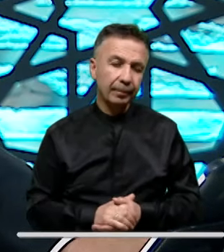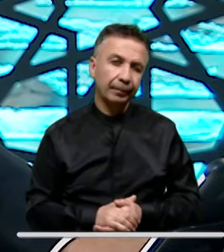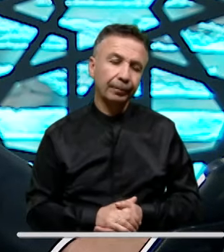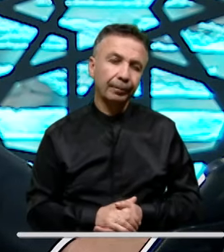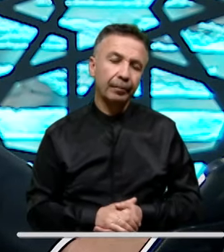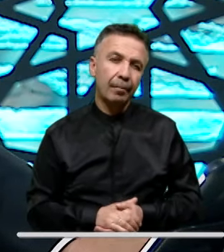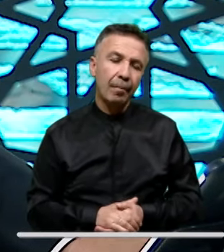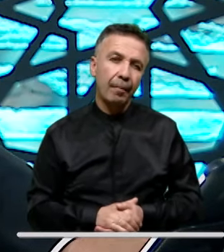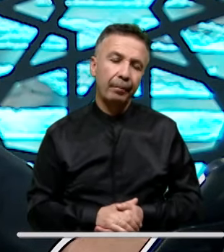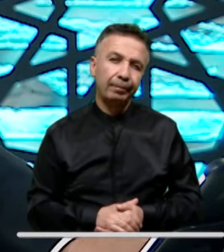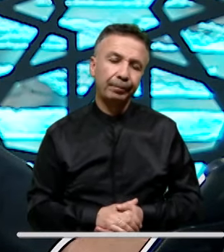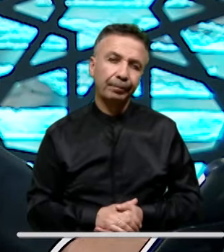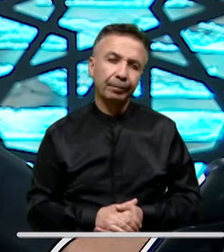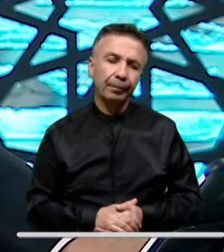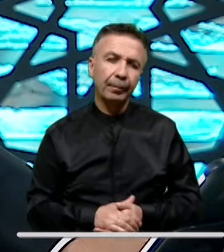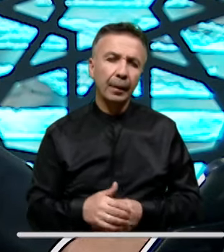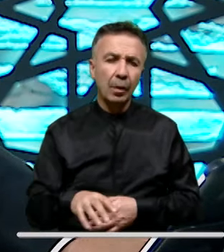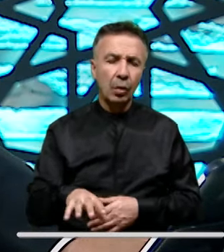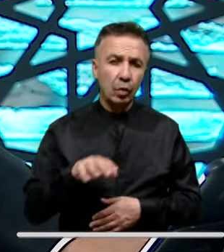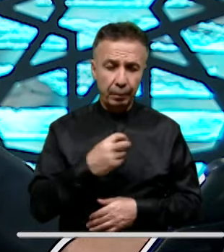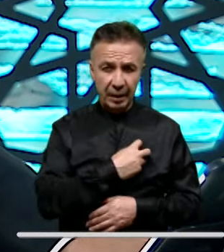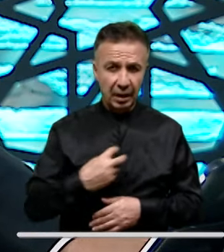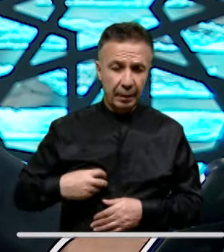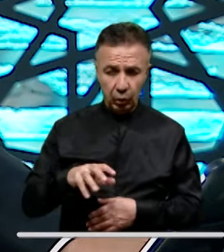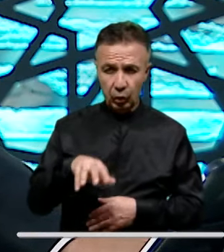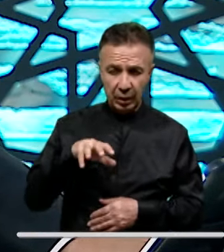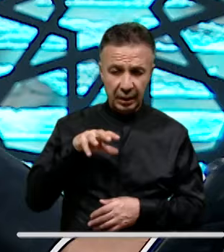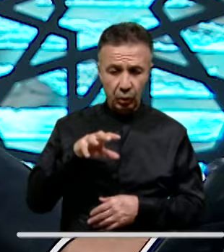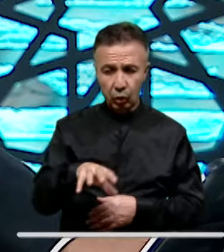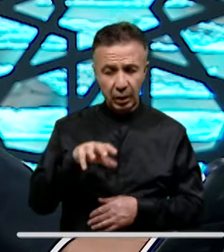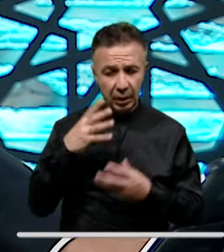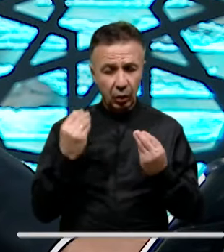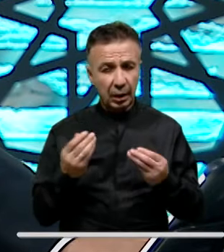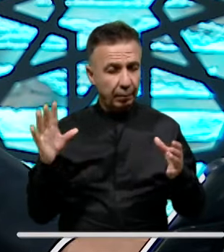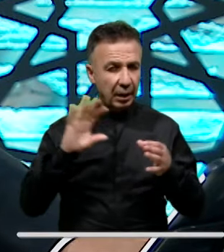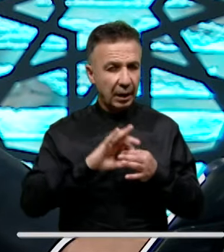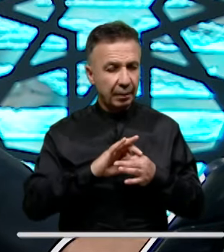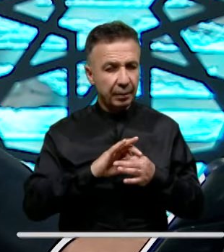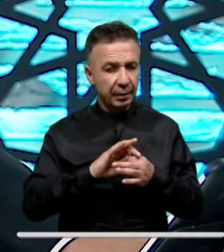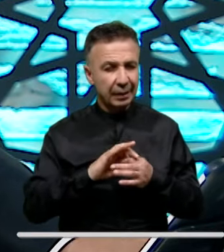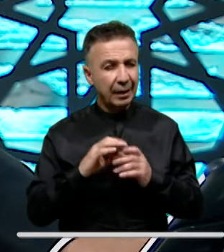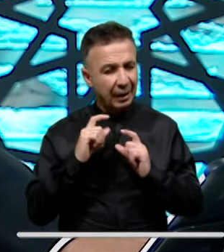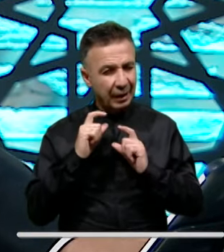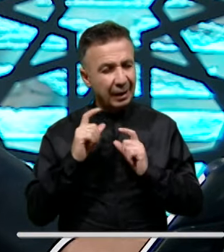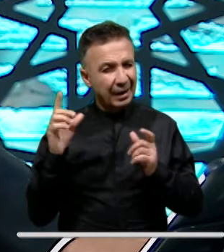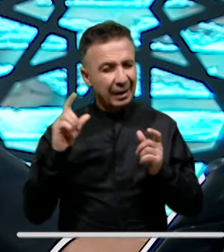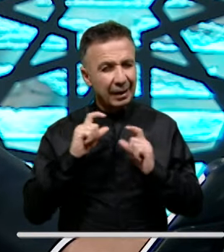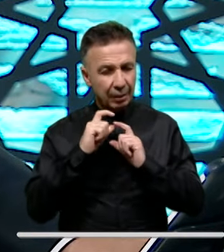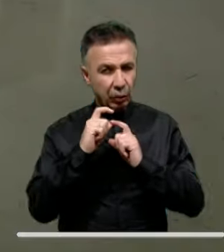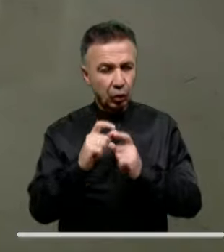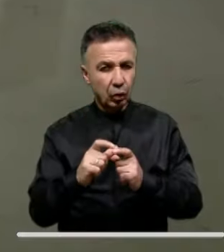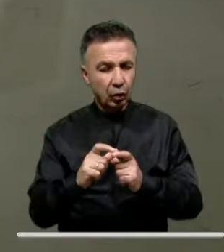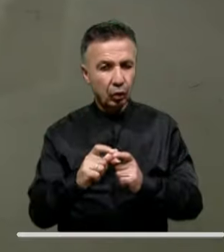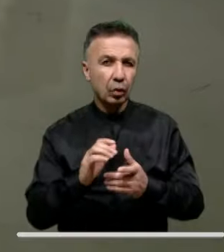üzerinden aslında sünnete olan bağlılığımızın ne derece olmasına dair bir soru sordu. Sizden bir izahat bekledi. Ne